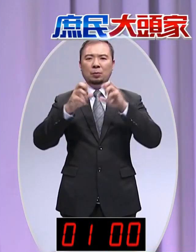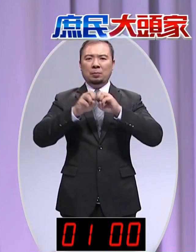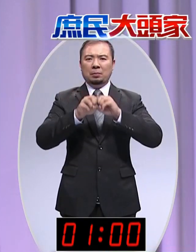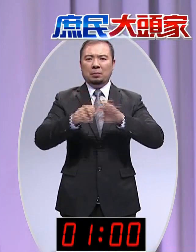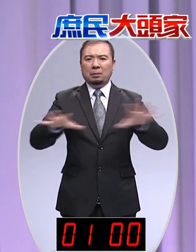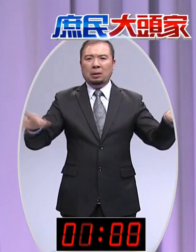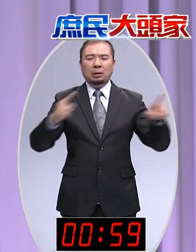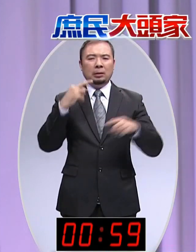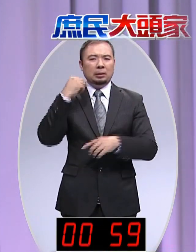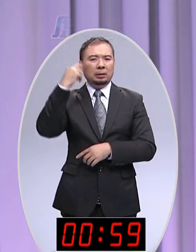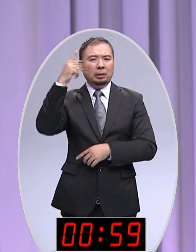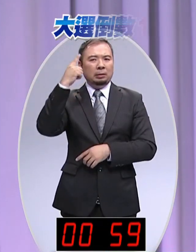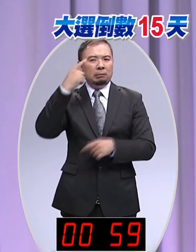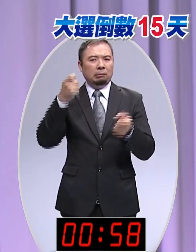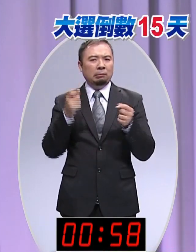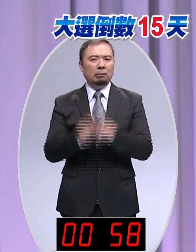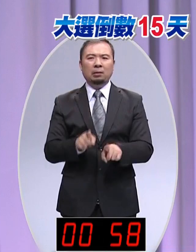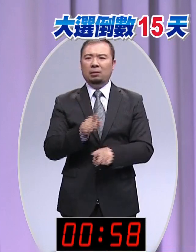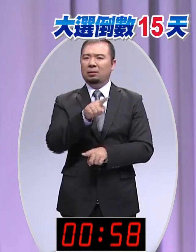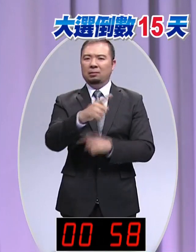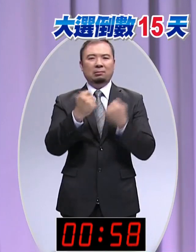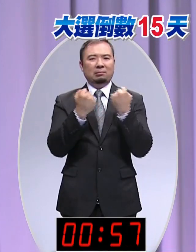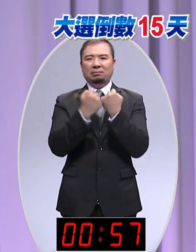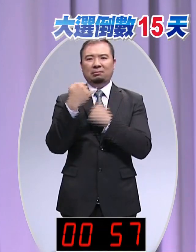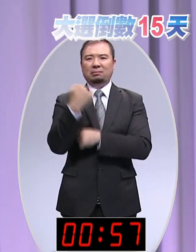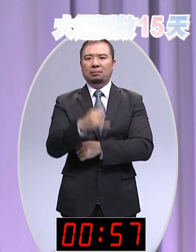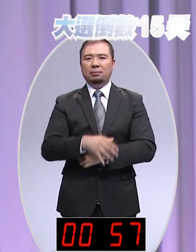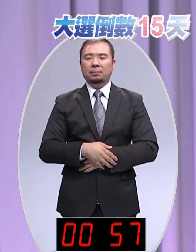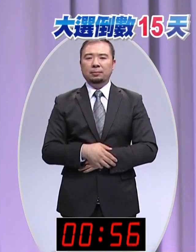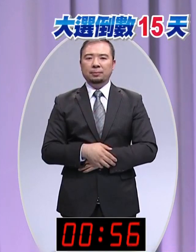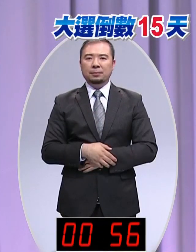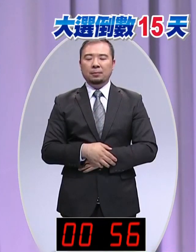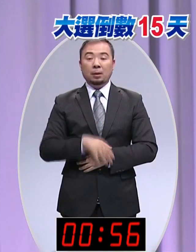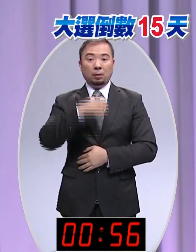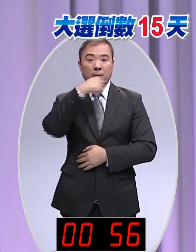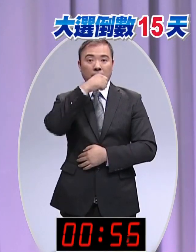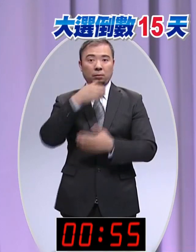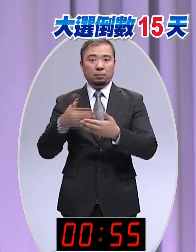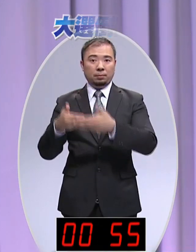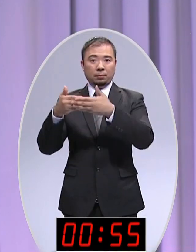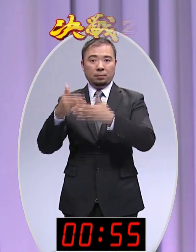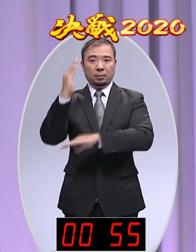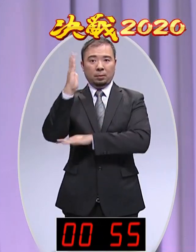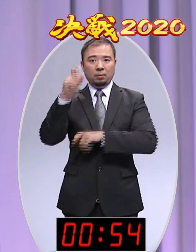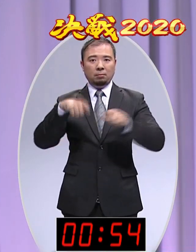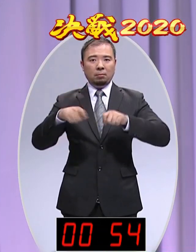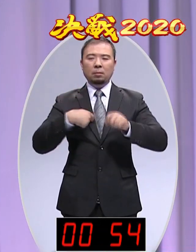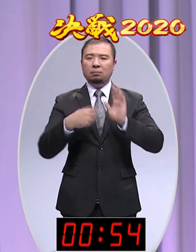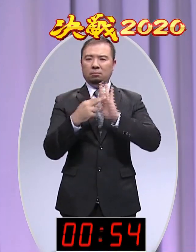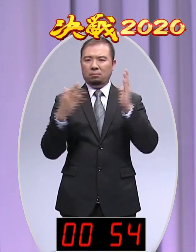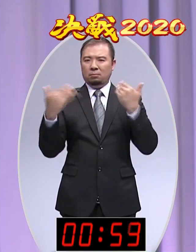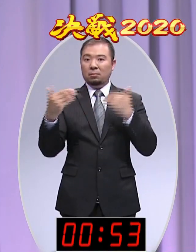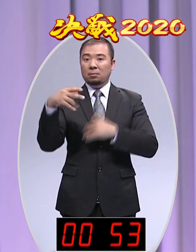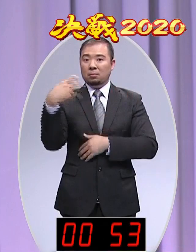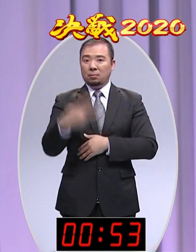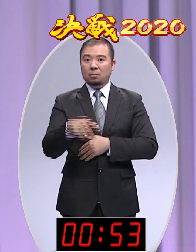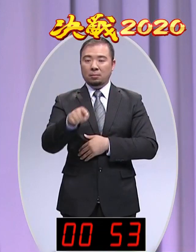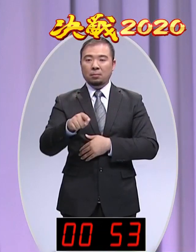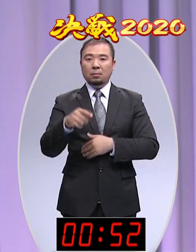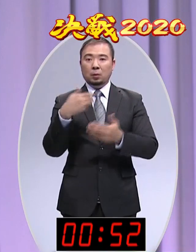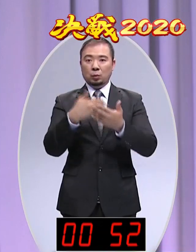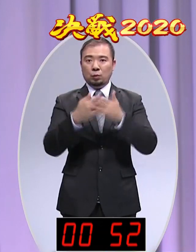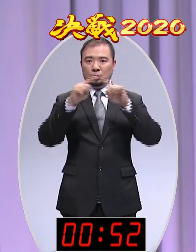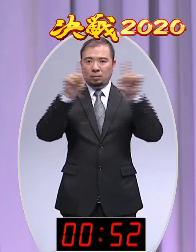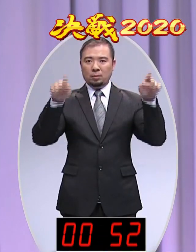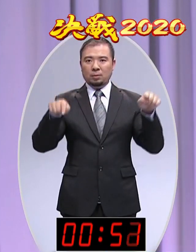德的。两岸政策各位讲得非常非常的清楚。另外这张图片，为了避免